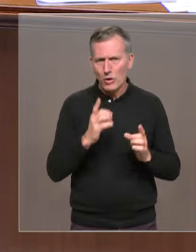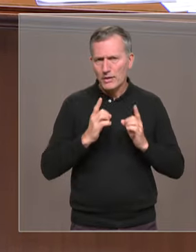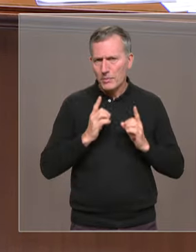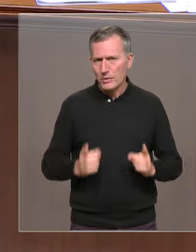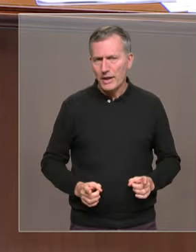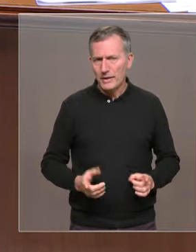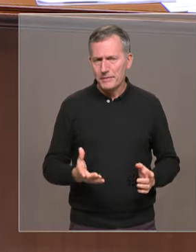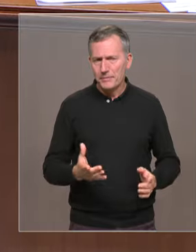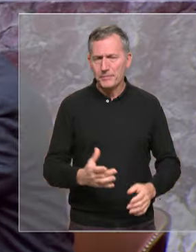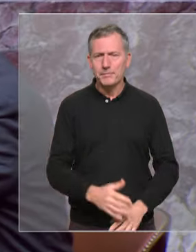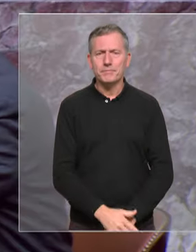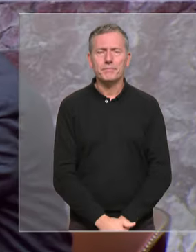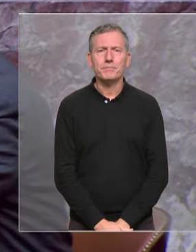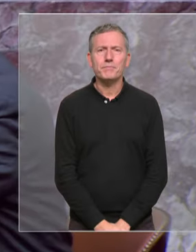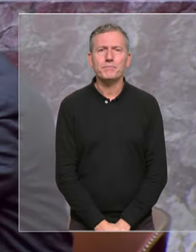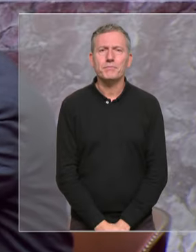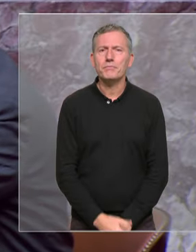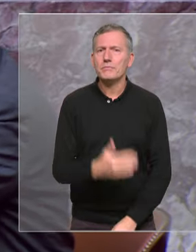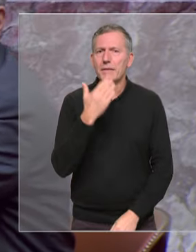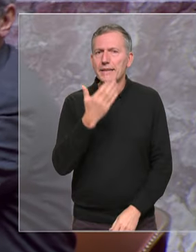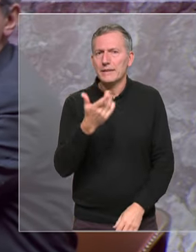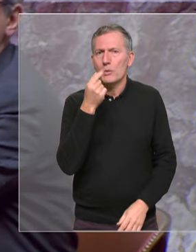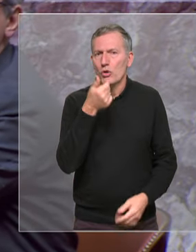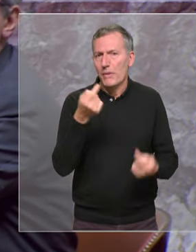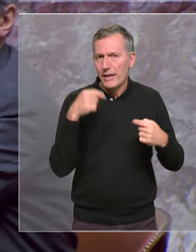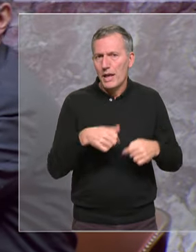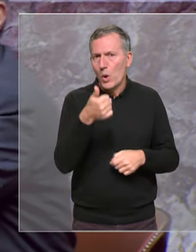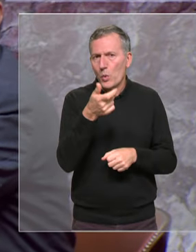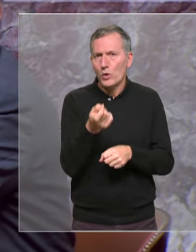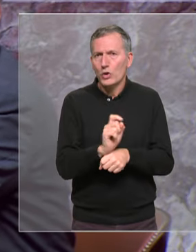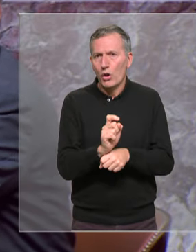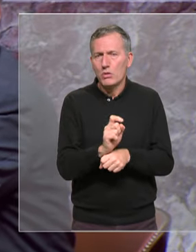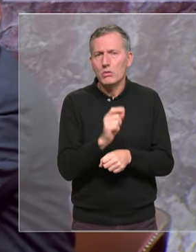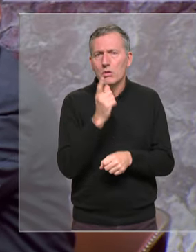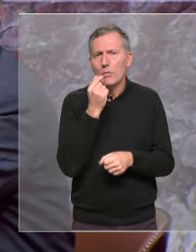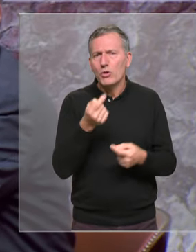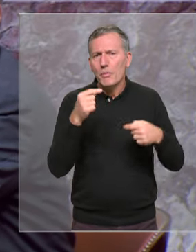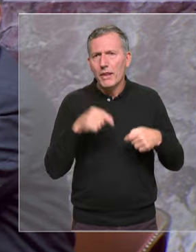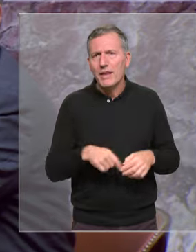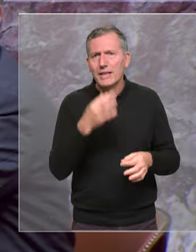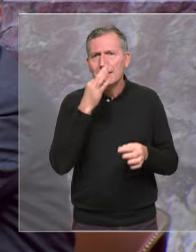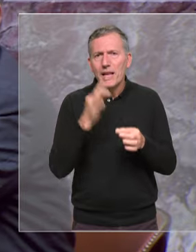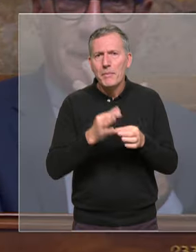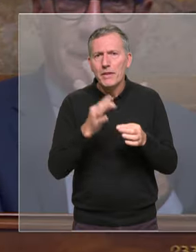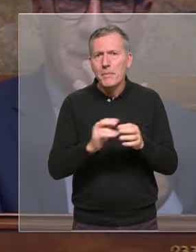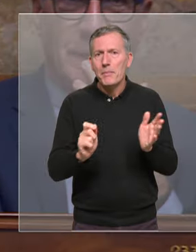Courson. Je vous remercie, monsieur le ministre. Une seconde, monsieur le député. Monsieur le ministre, en septembre, lors du dépôt de la loi de